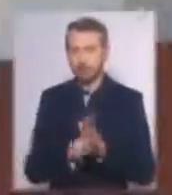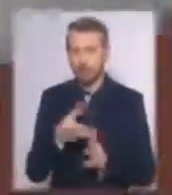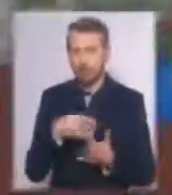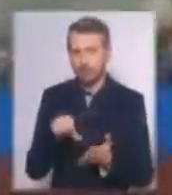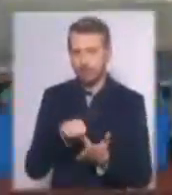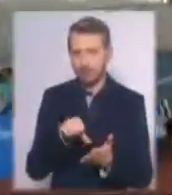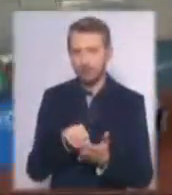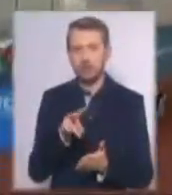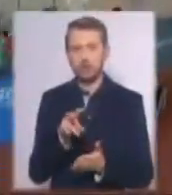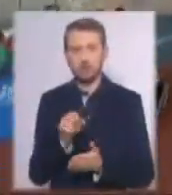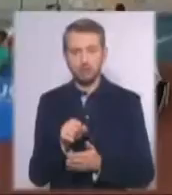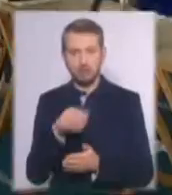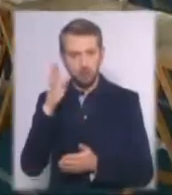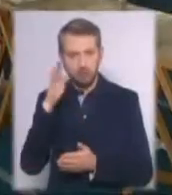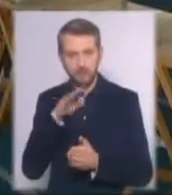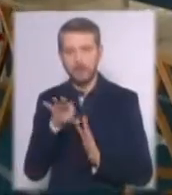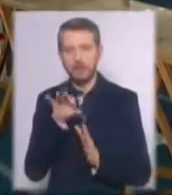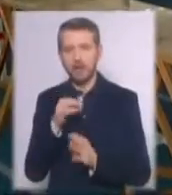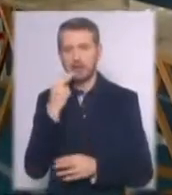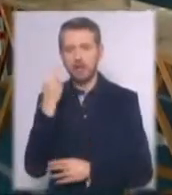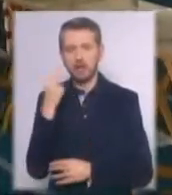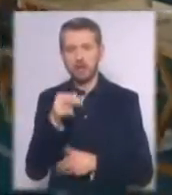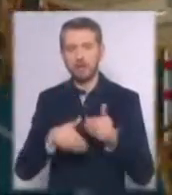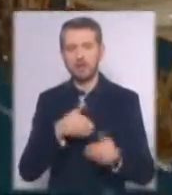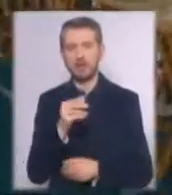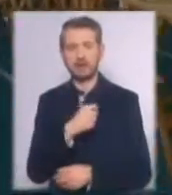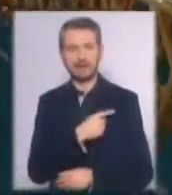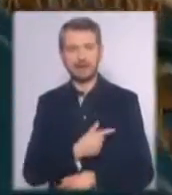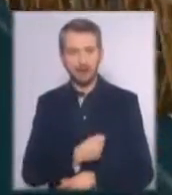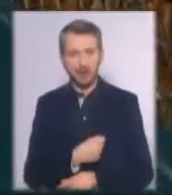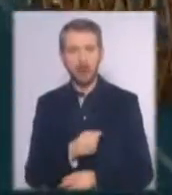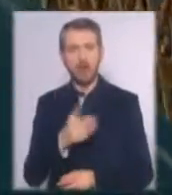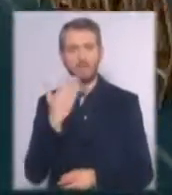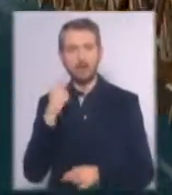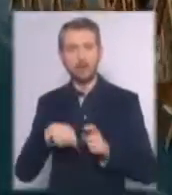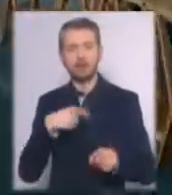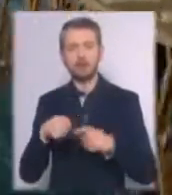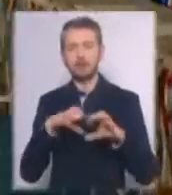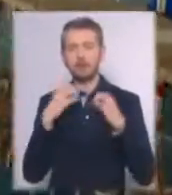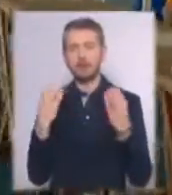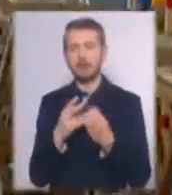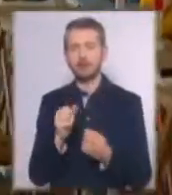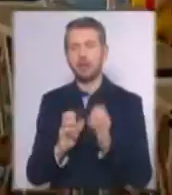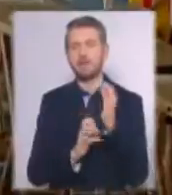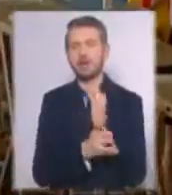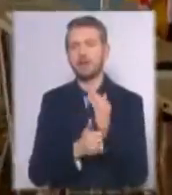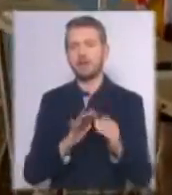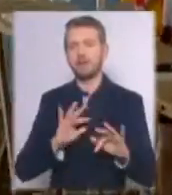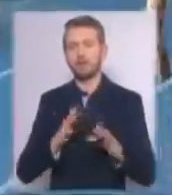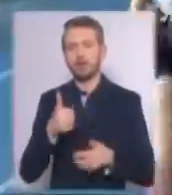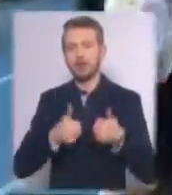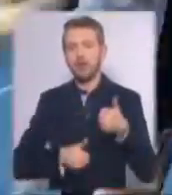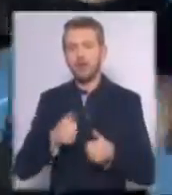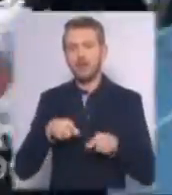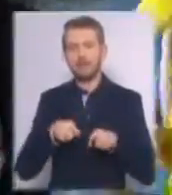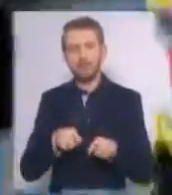На блакитних доріжках вони виявляли найкращих у басейні ЦСКА. А у легкоатлетичного манежі на Березниках відбулися змагання з бігу та